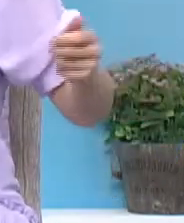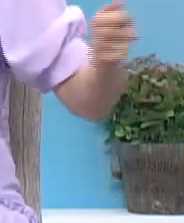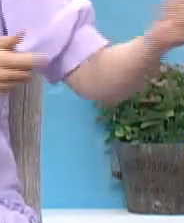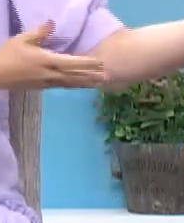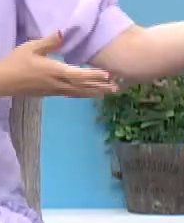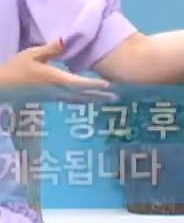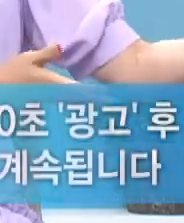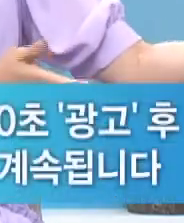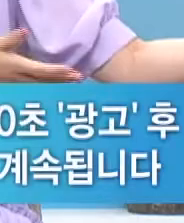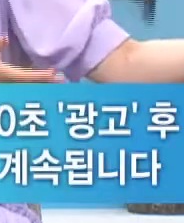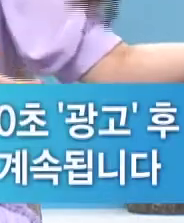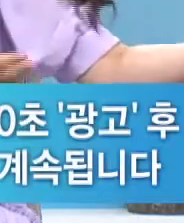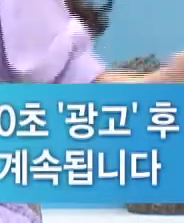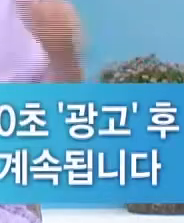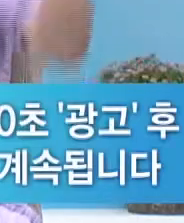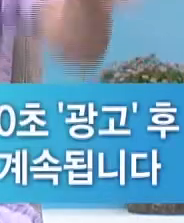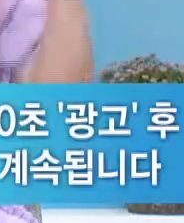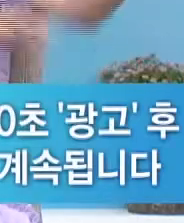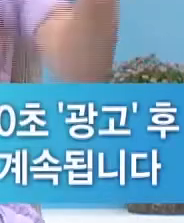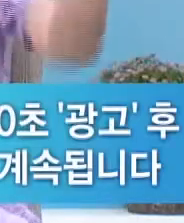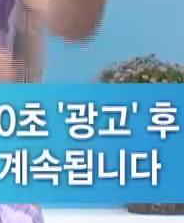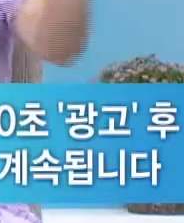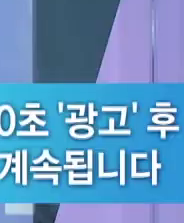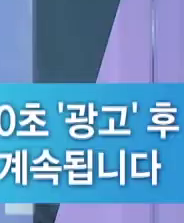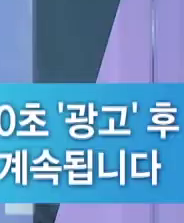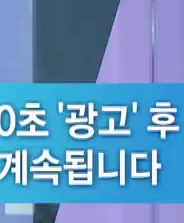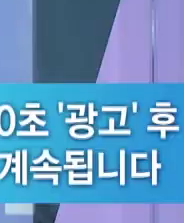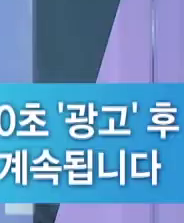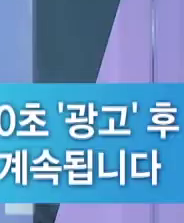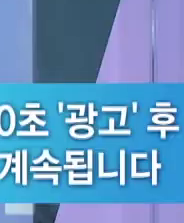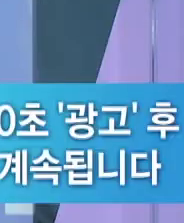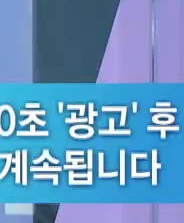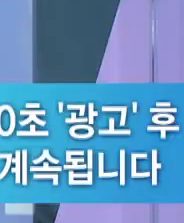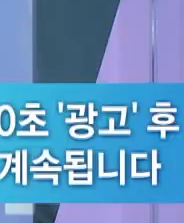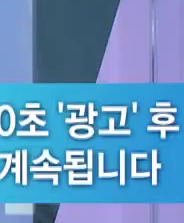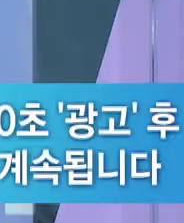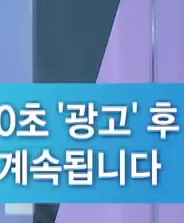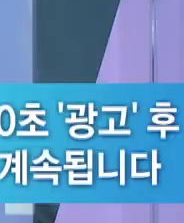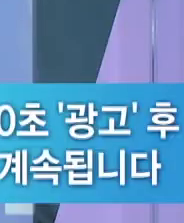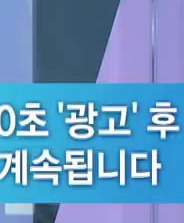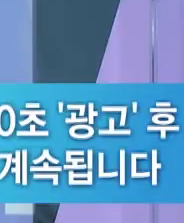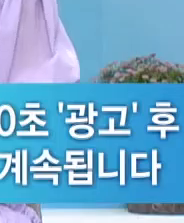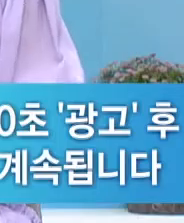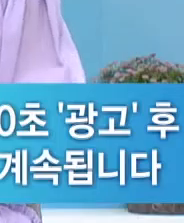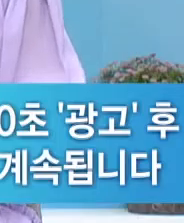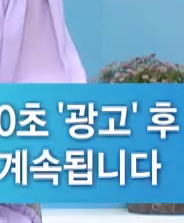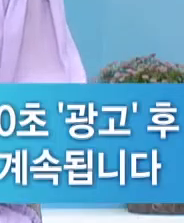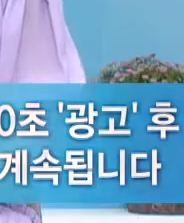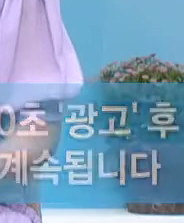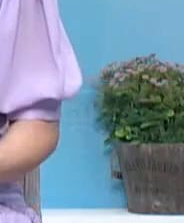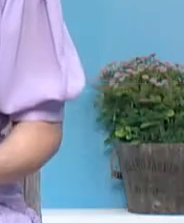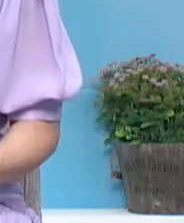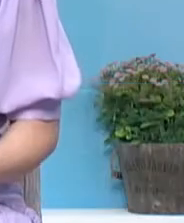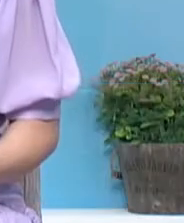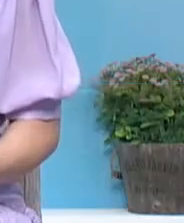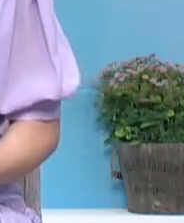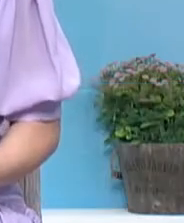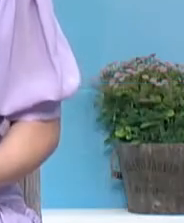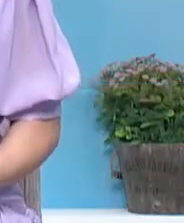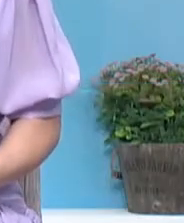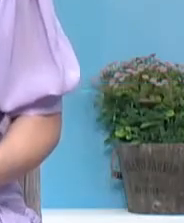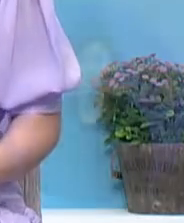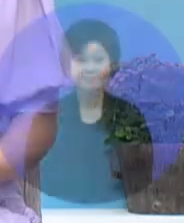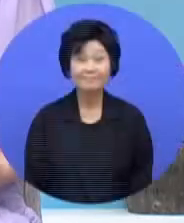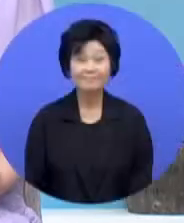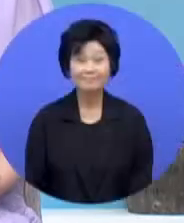안에서 이렇게 방목당해가지고 열심히 뛰어다니는 양 같은 그런 모습이에요. 자,